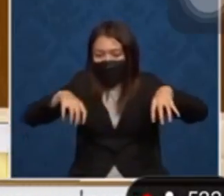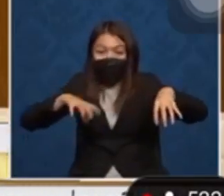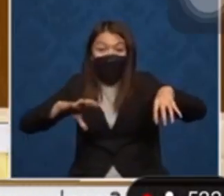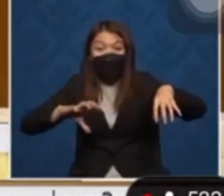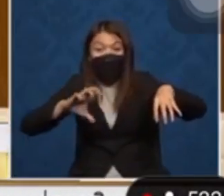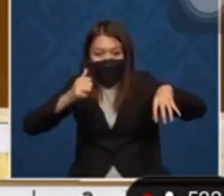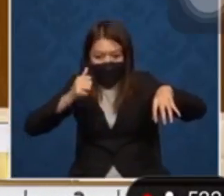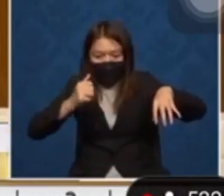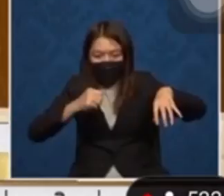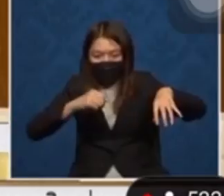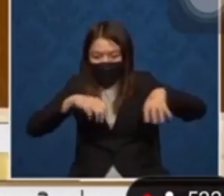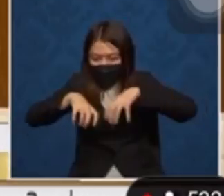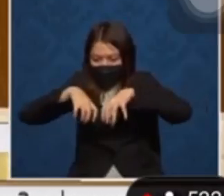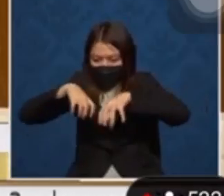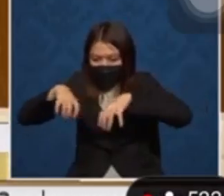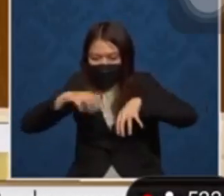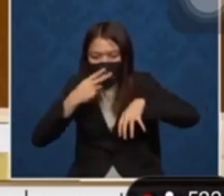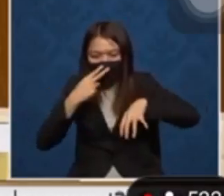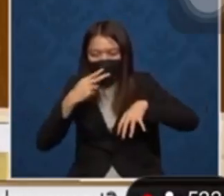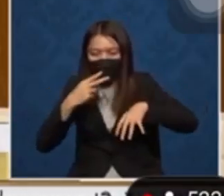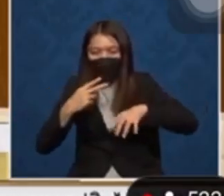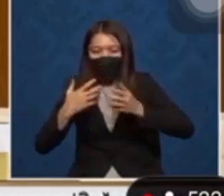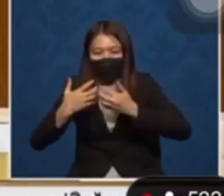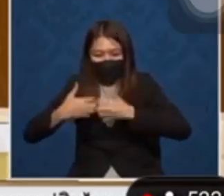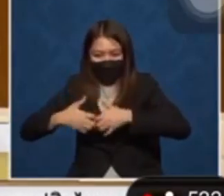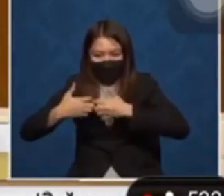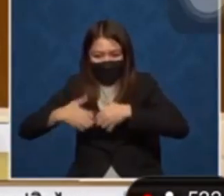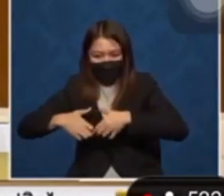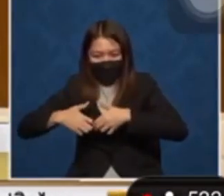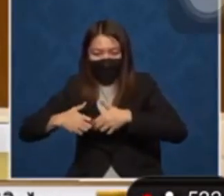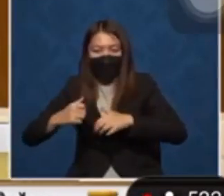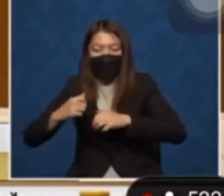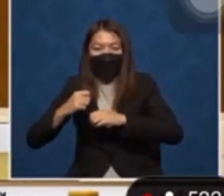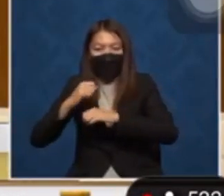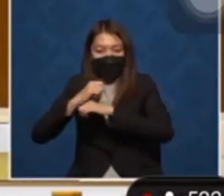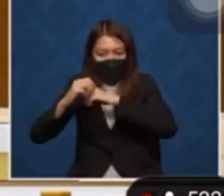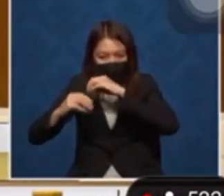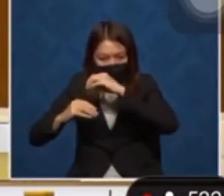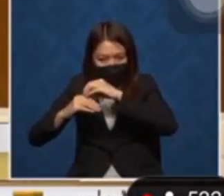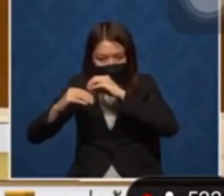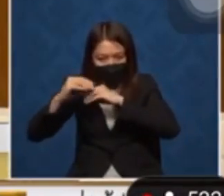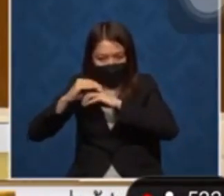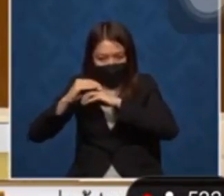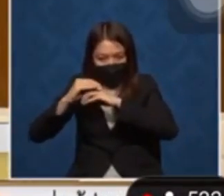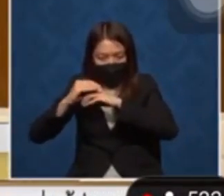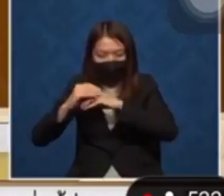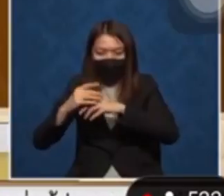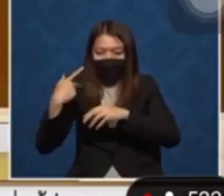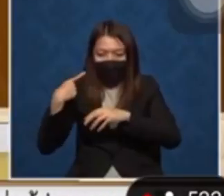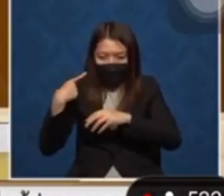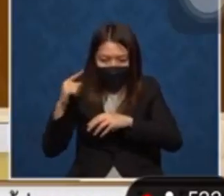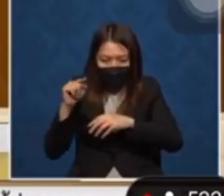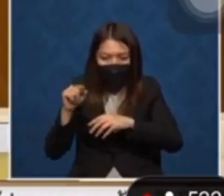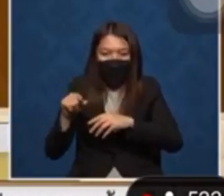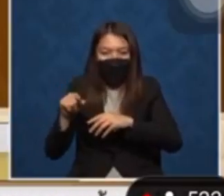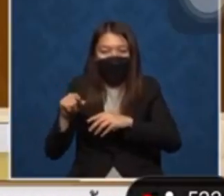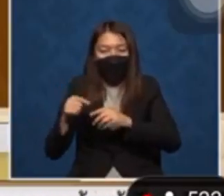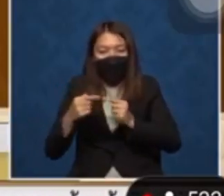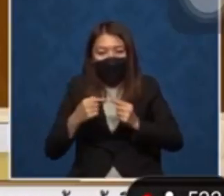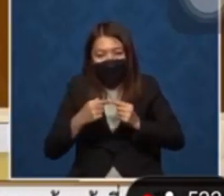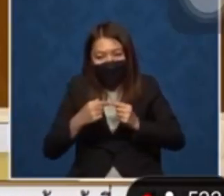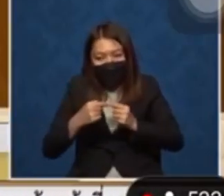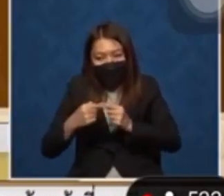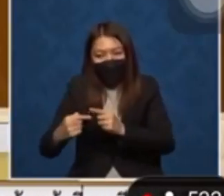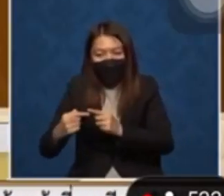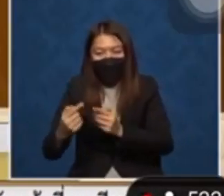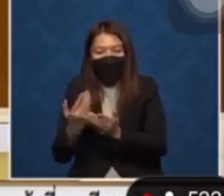พื้นที่ที่จะเป็นอุตสาหกรรมต้องมีโครงการสาธารณูปโภคและสาธารณูปการในการเอื้อประโยชน์ให้กับผู้ที่จะ